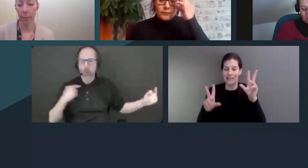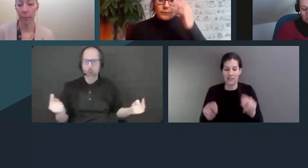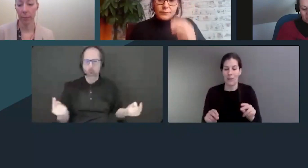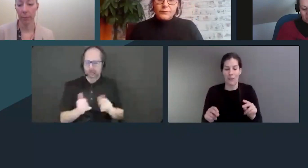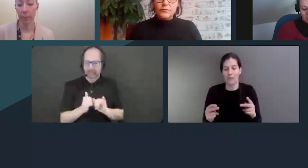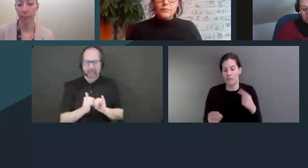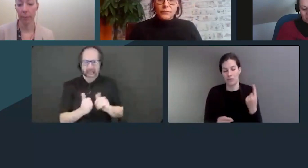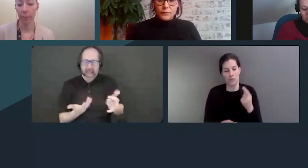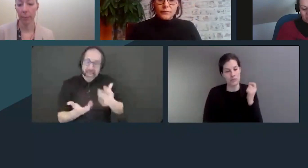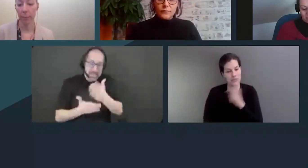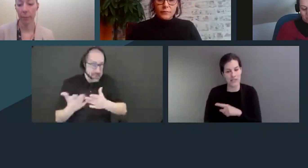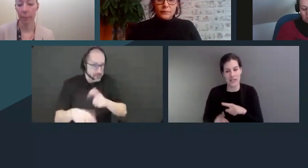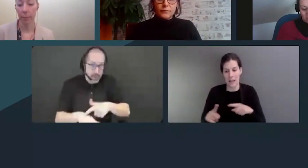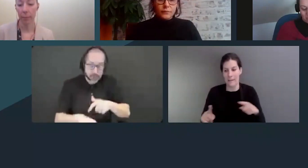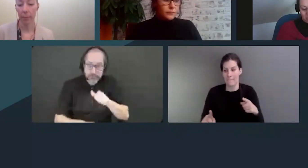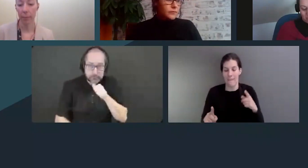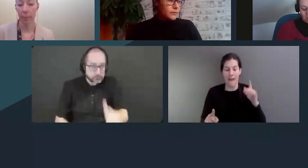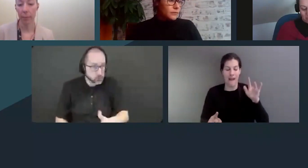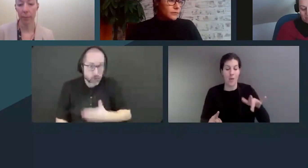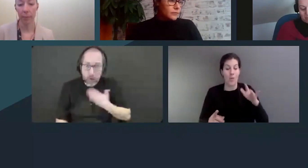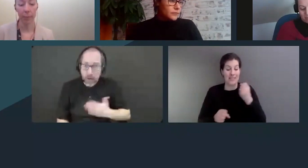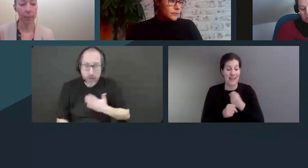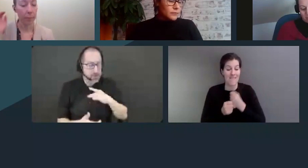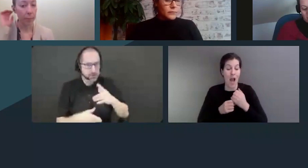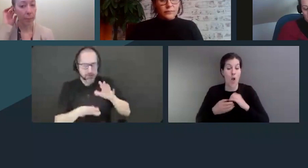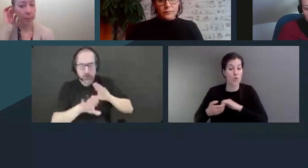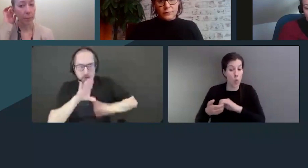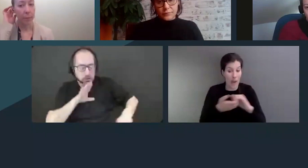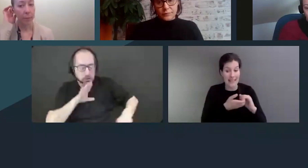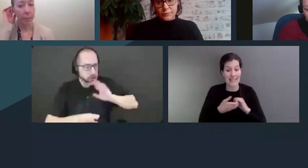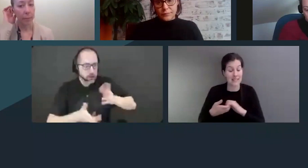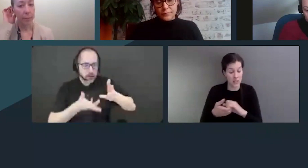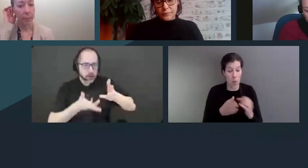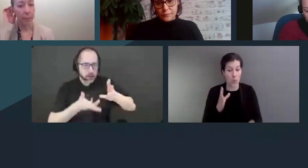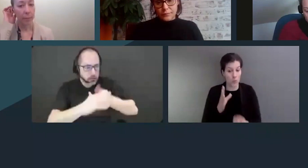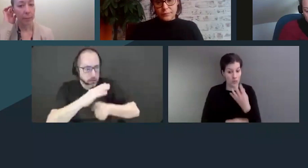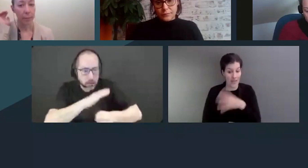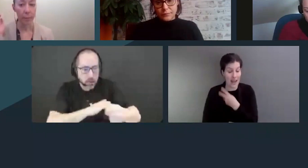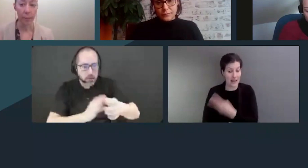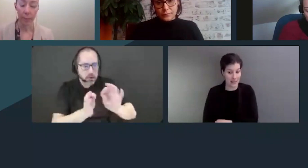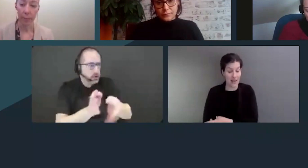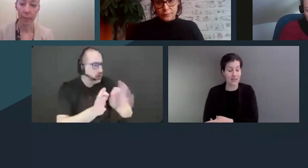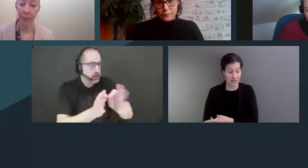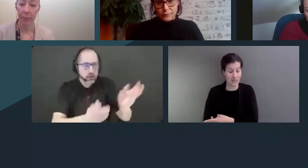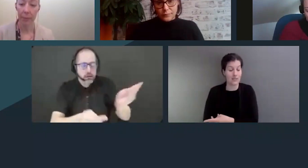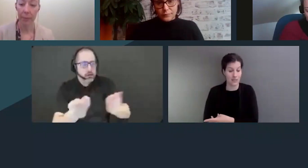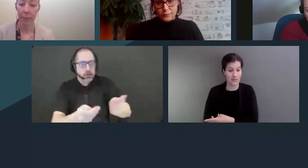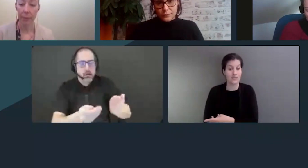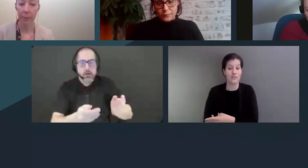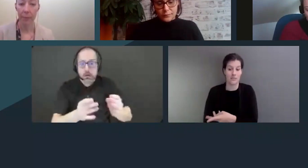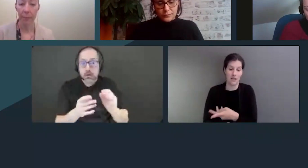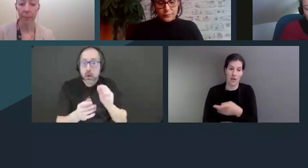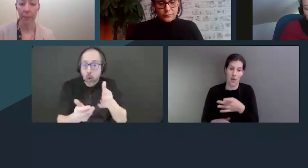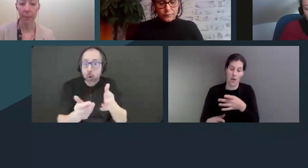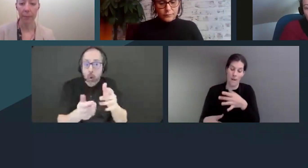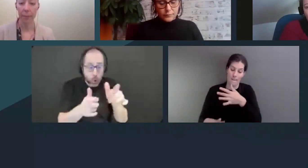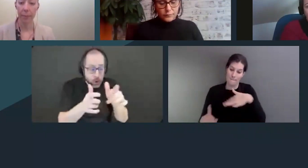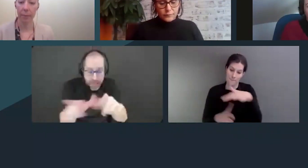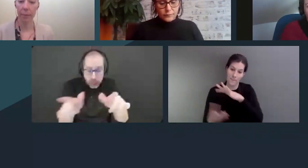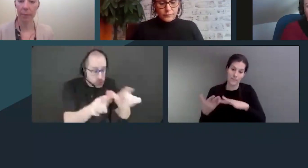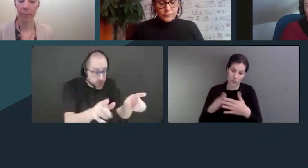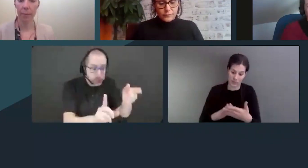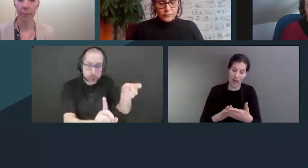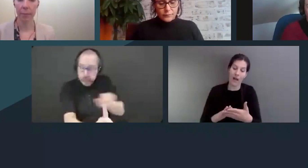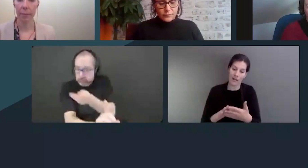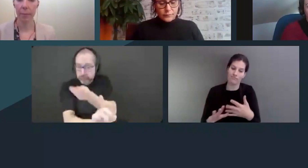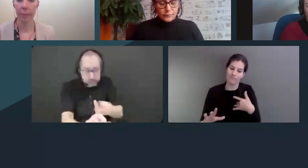parce qu'il y a un tas d'enjeux dans le milieu d'interprétation. Ça va au-delà de cela. Alors, l'attrition